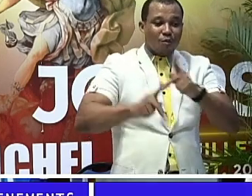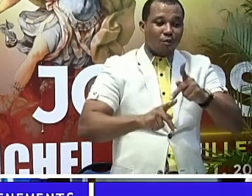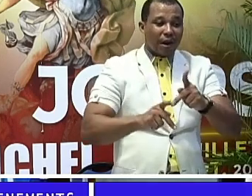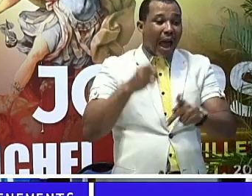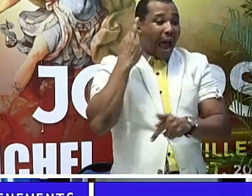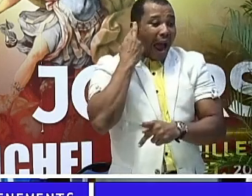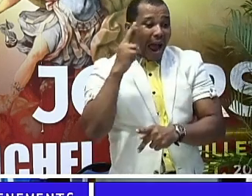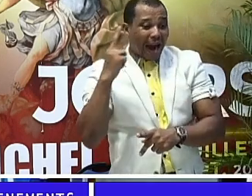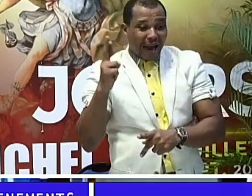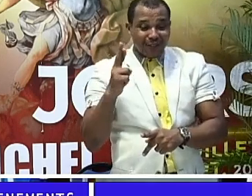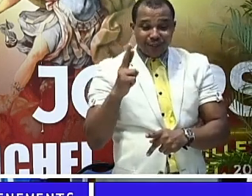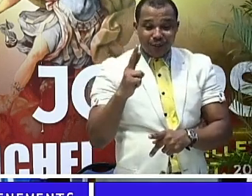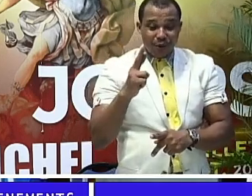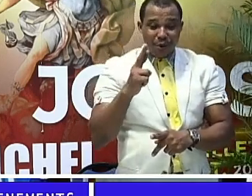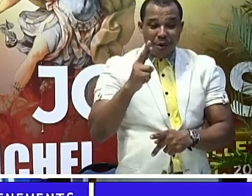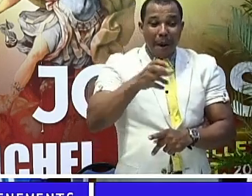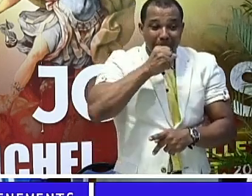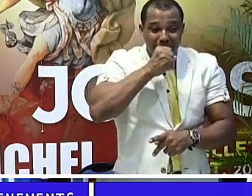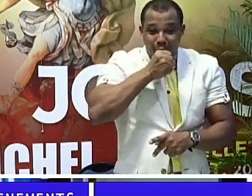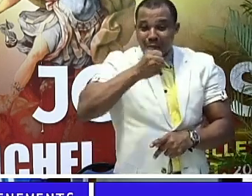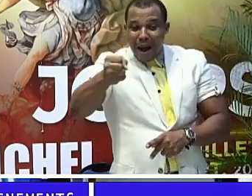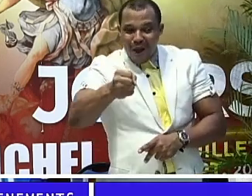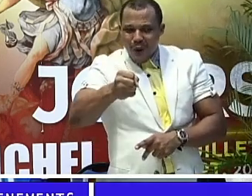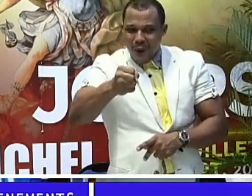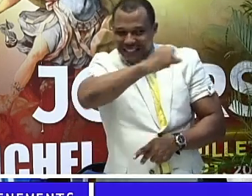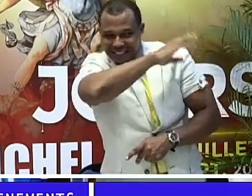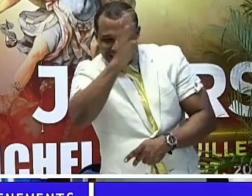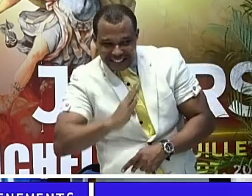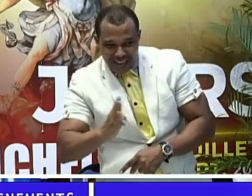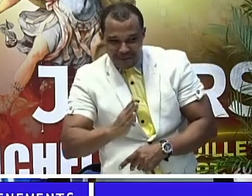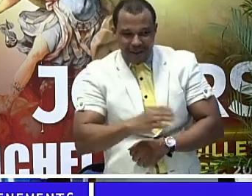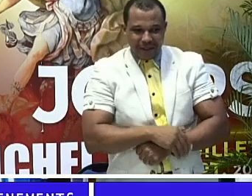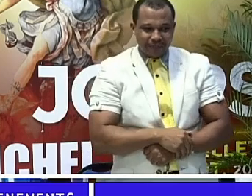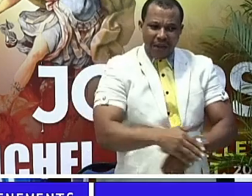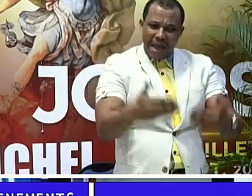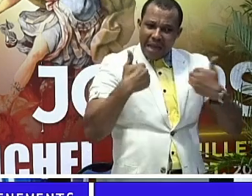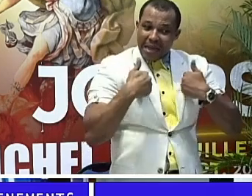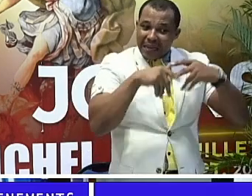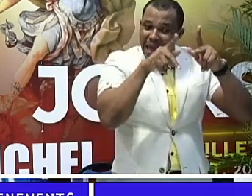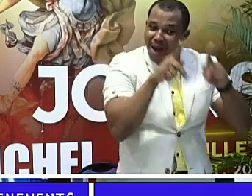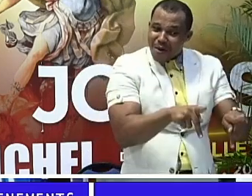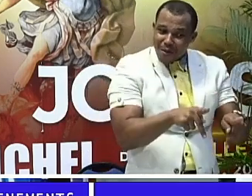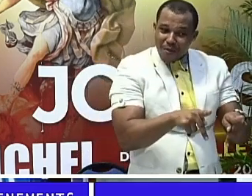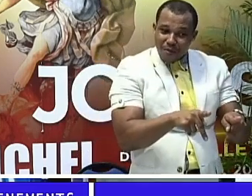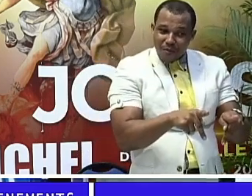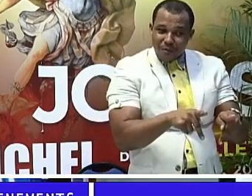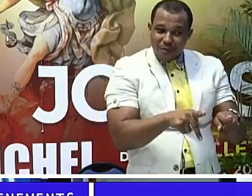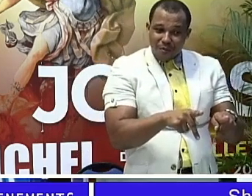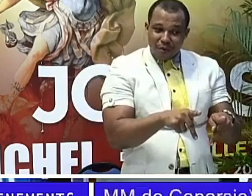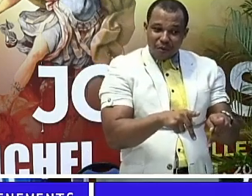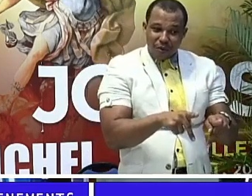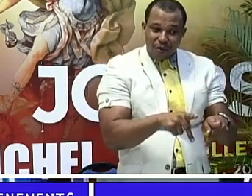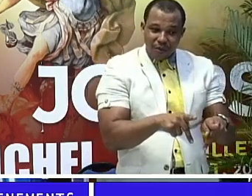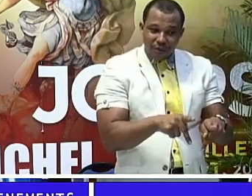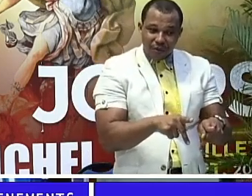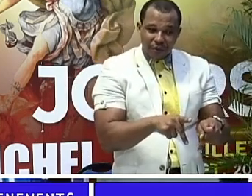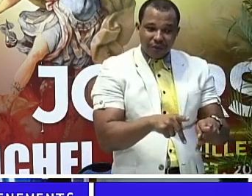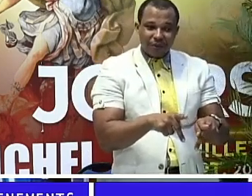pale. Comme si, koun y a gen moun, si comme si, même chien ka passen la ri, ou moun nan vire